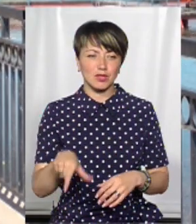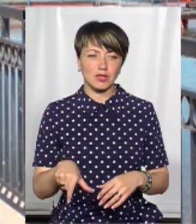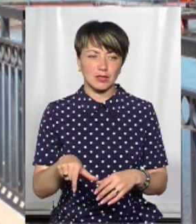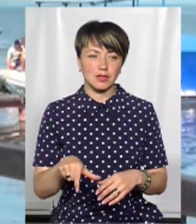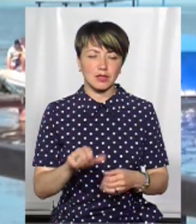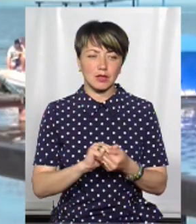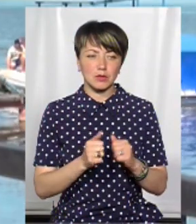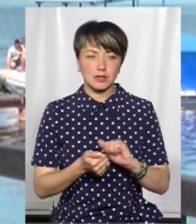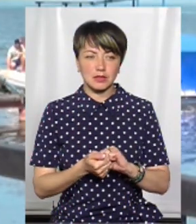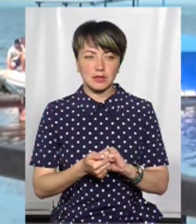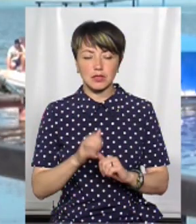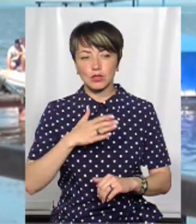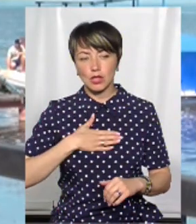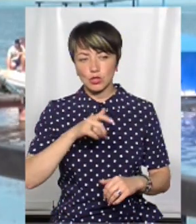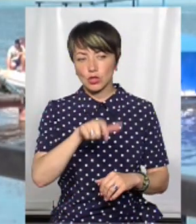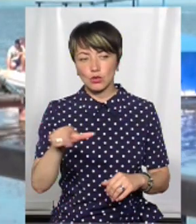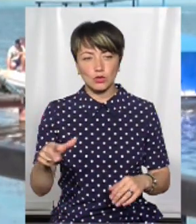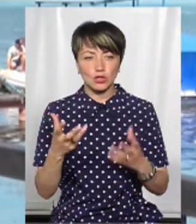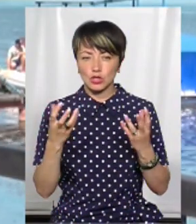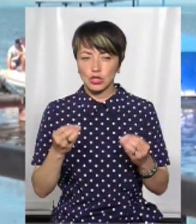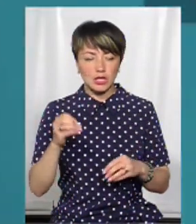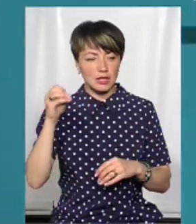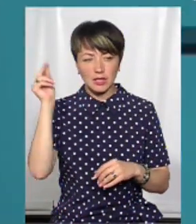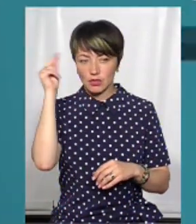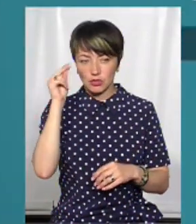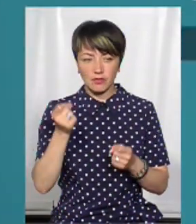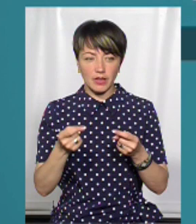бутилки, камінці. Наші люди не навчили ще і викидаються в воду.